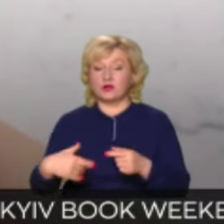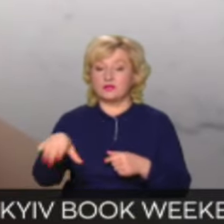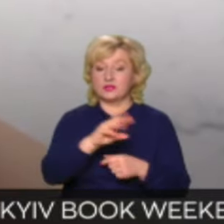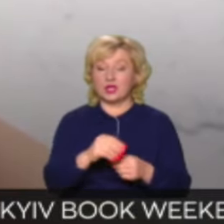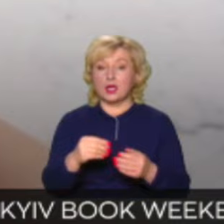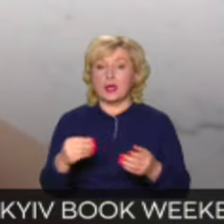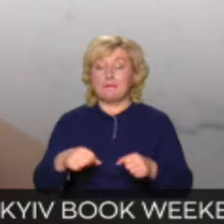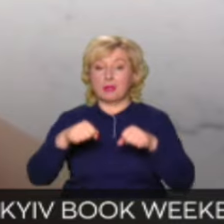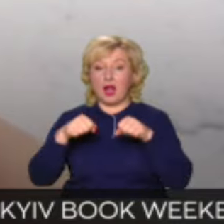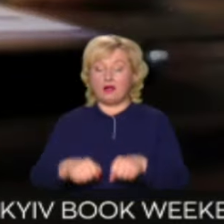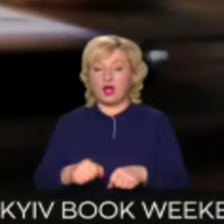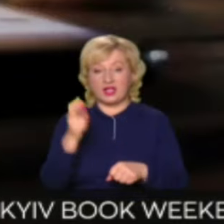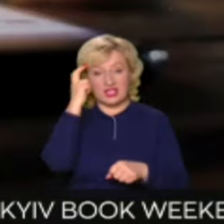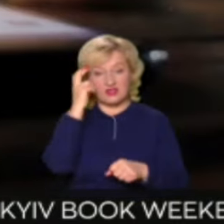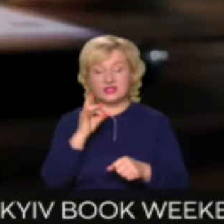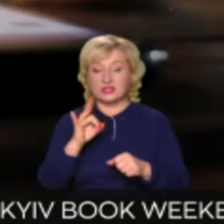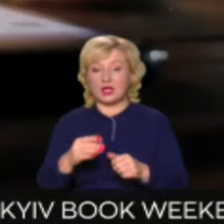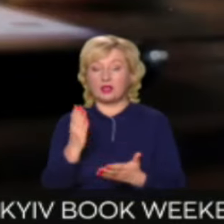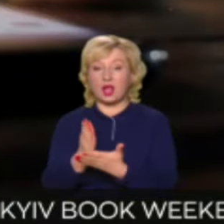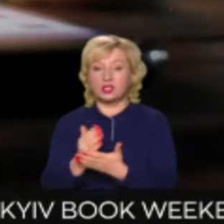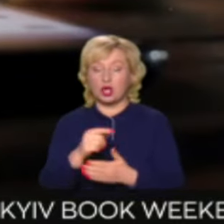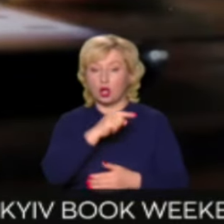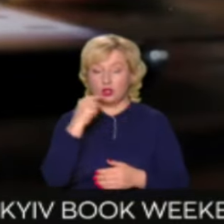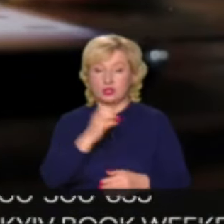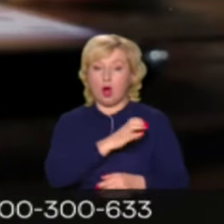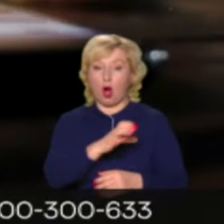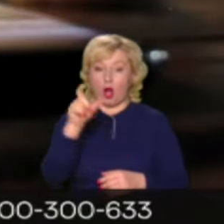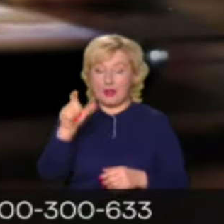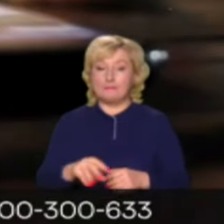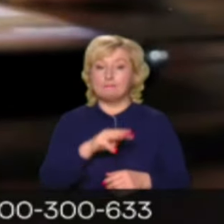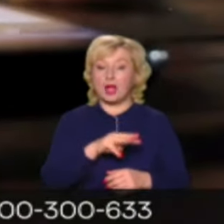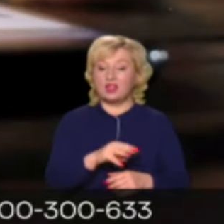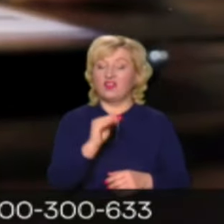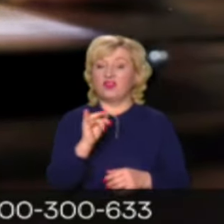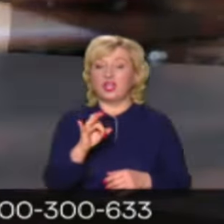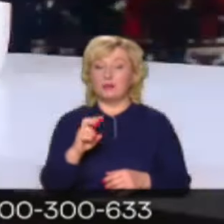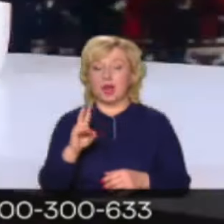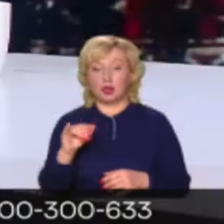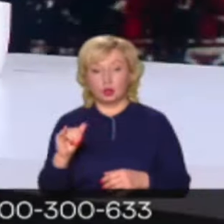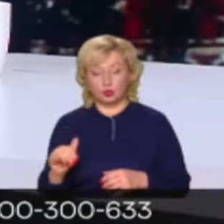корпоративні права компанії «Київстар», які належали російському олігарху Михайлу Фрідману.